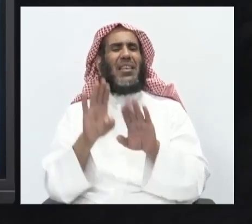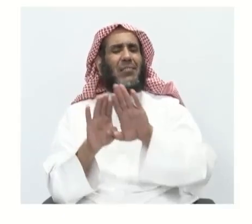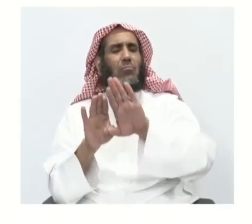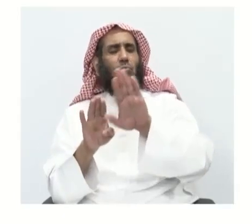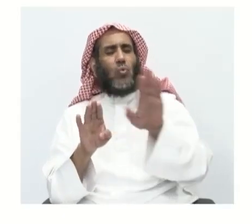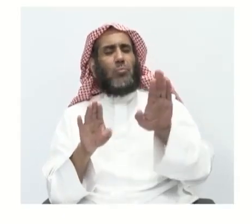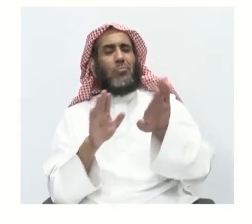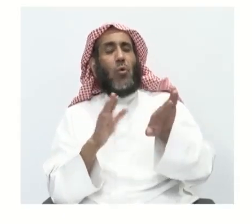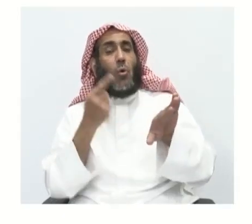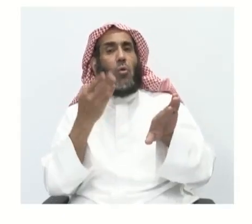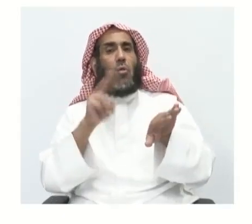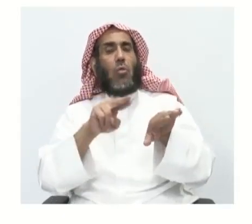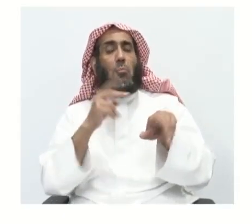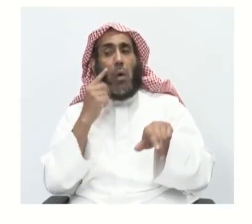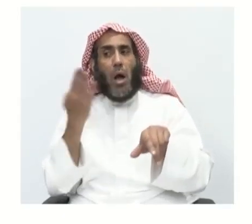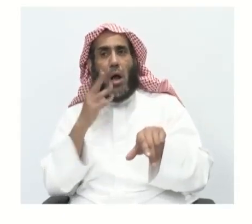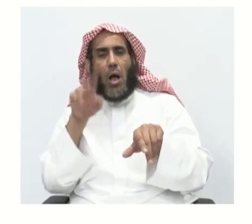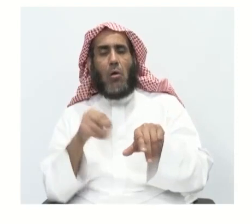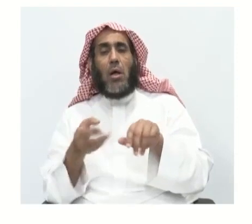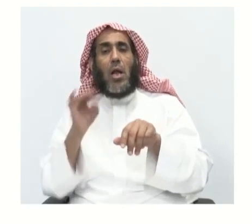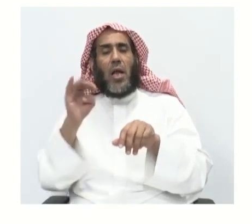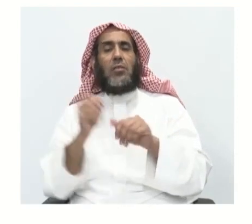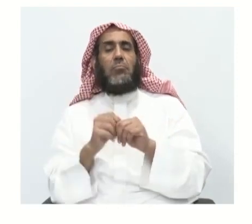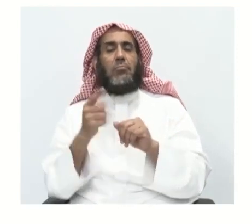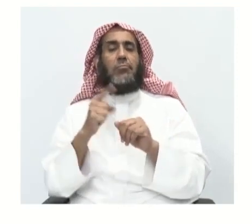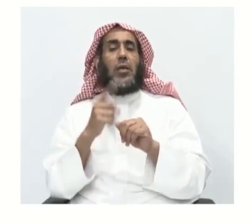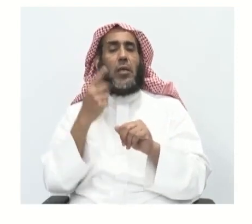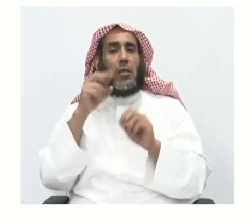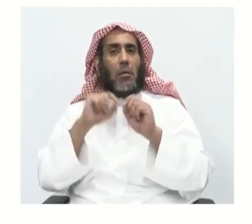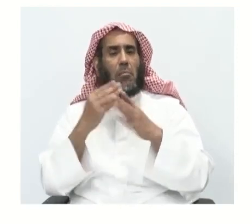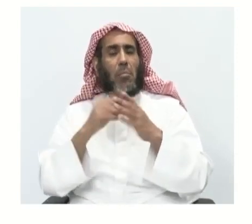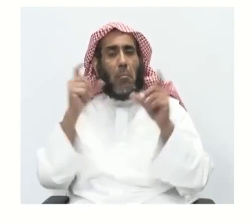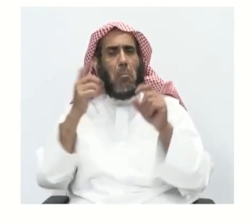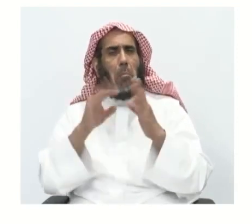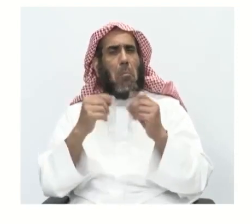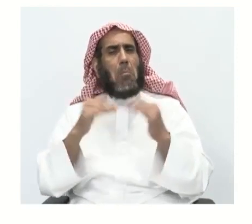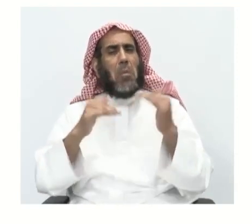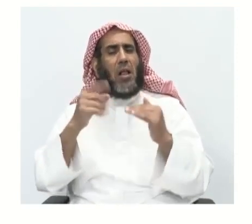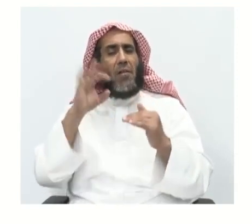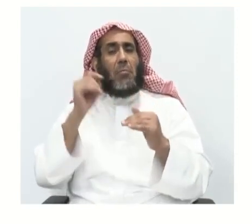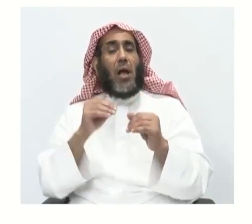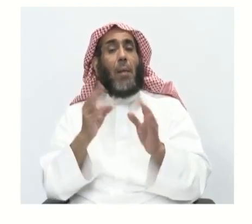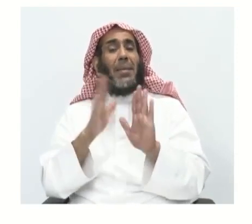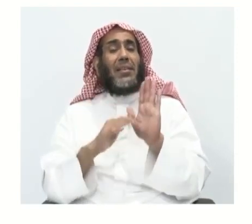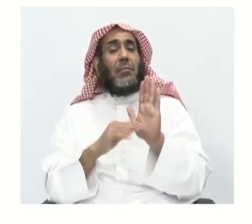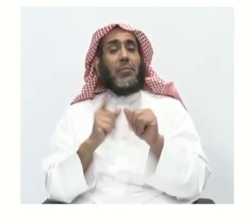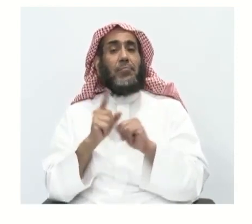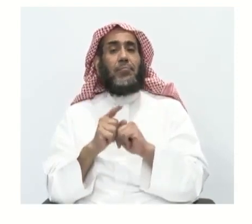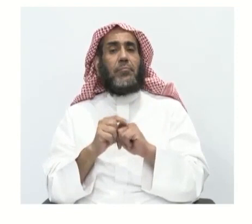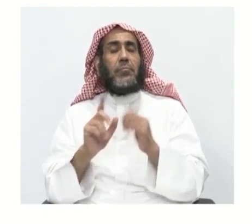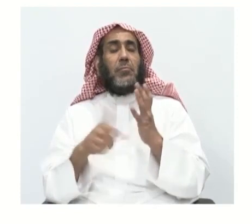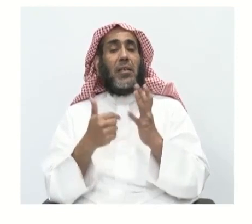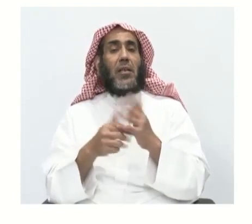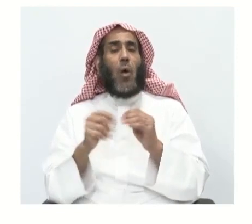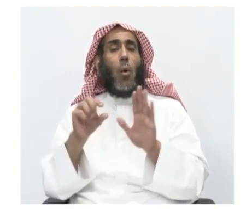ثم ثم اقرا وهنا بعد ذلك اجب حتى يعني تبين مدى الفهم لديك الماده التعليميه بدايه